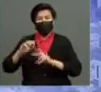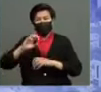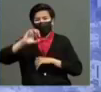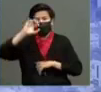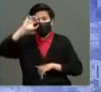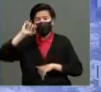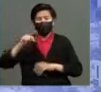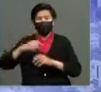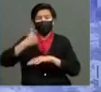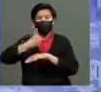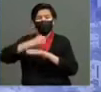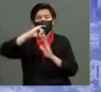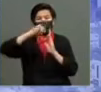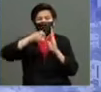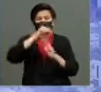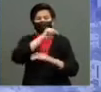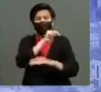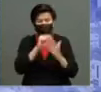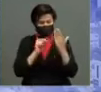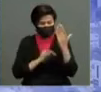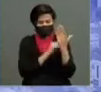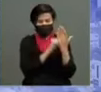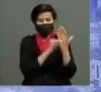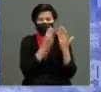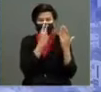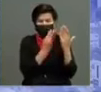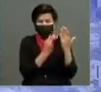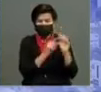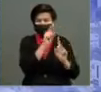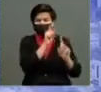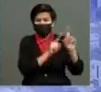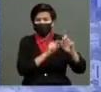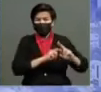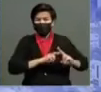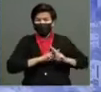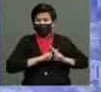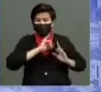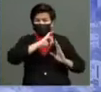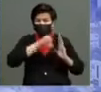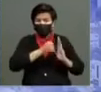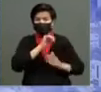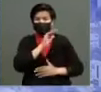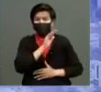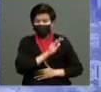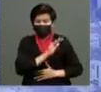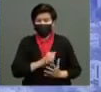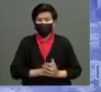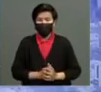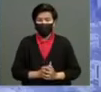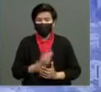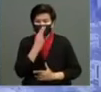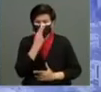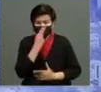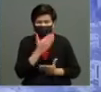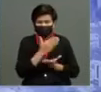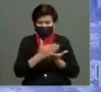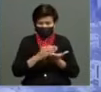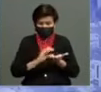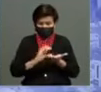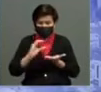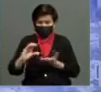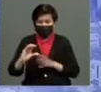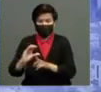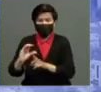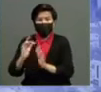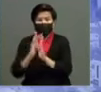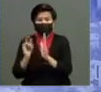ยท่านผู้ว่าราชการจังหวัดเนี่ยไปดูในแต่ละจังหวัดนะครับว่าเหมาะไหมที่จะแบ่งส่วนหนึ่งของวัคซีน